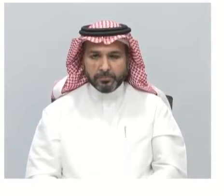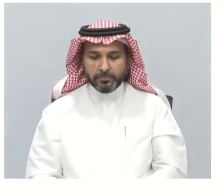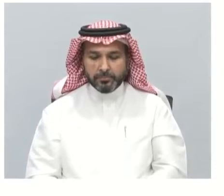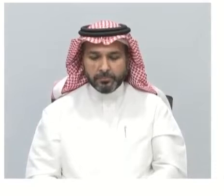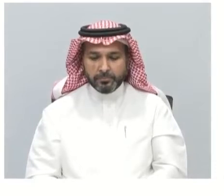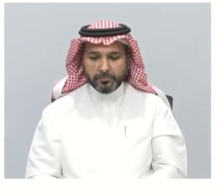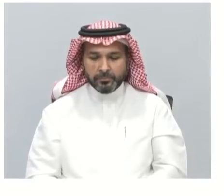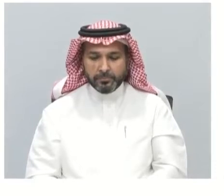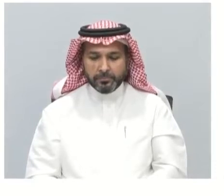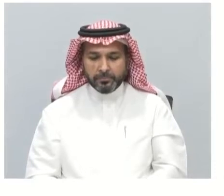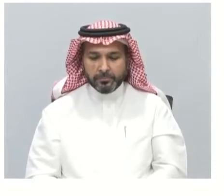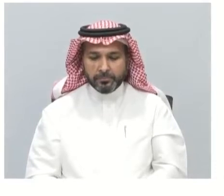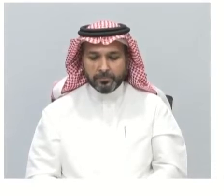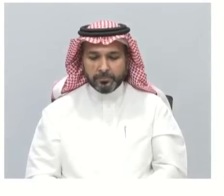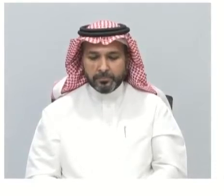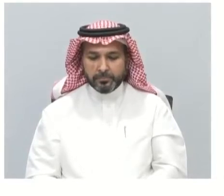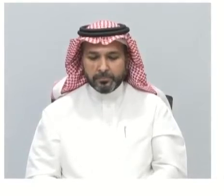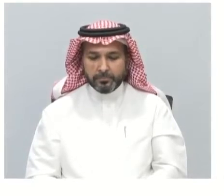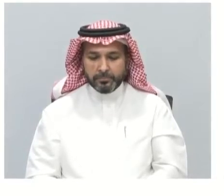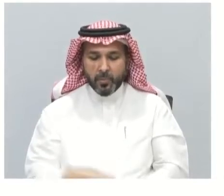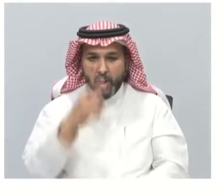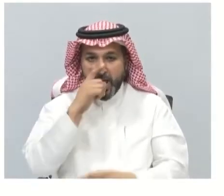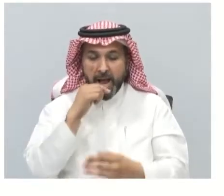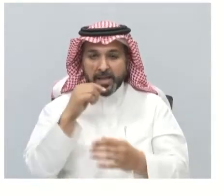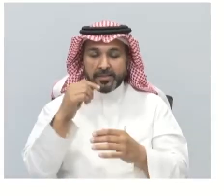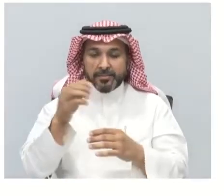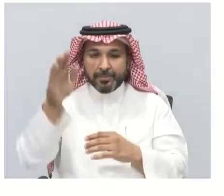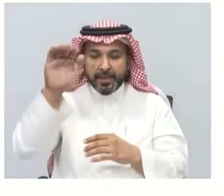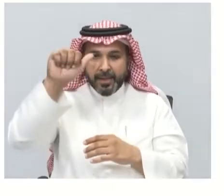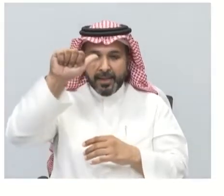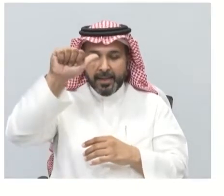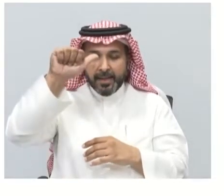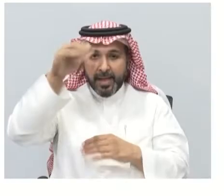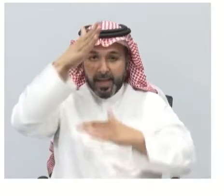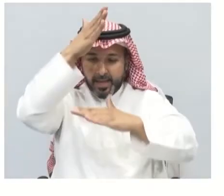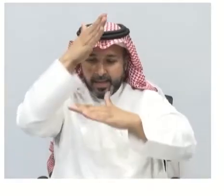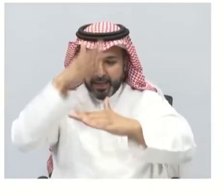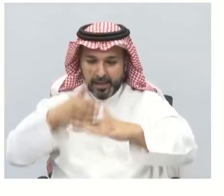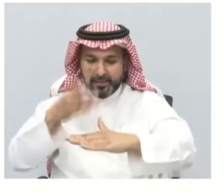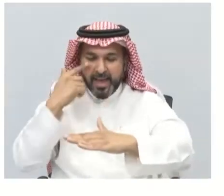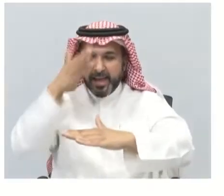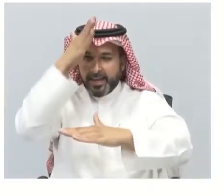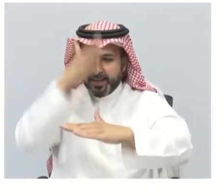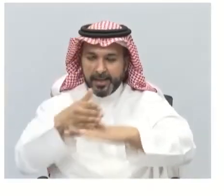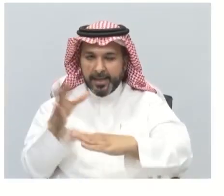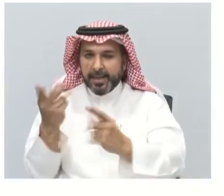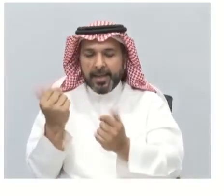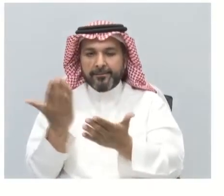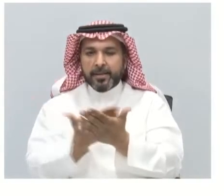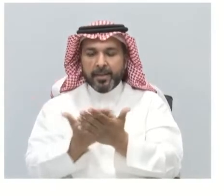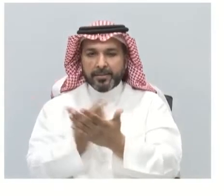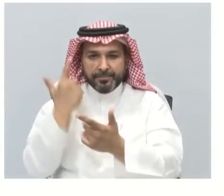يعني يمر بالنقطه اي ويكون عموديا على المستقيم ام كيف راح ارسم هنا باستخدام المنقله